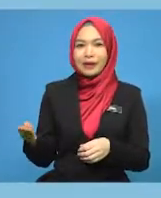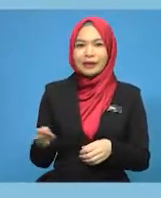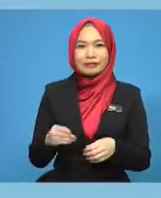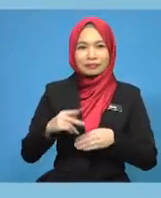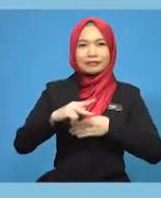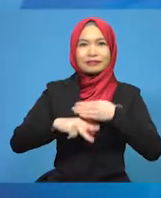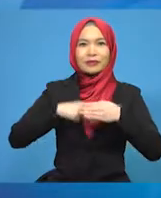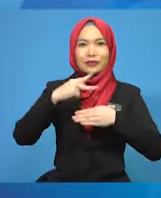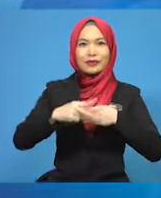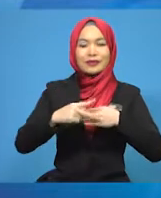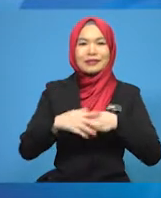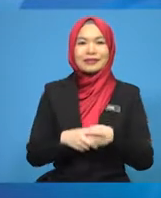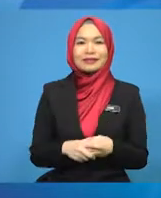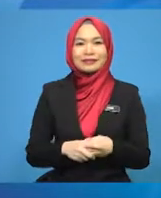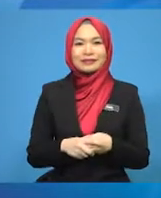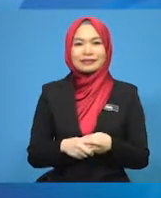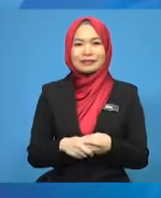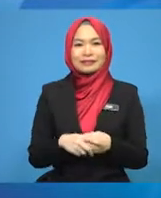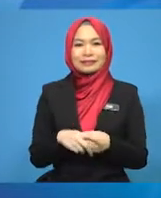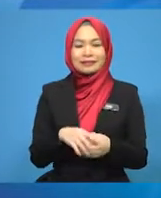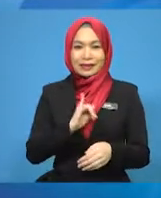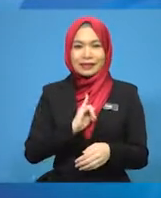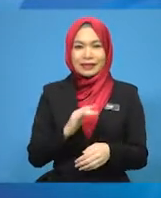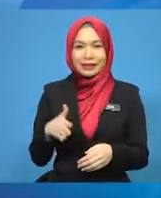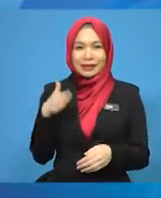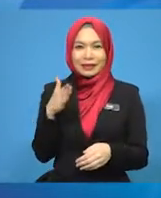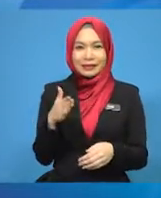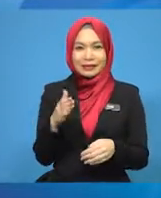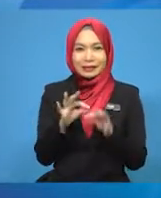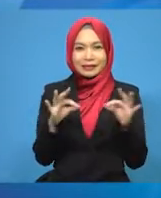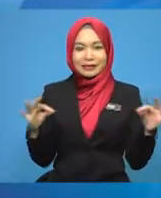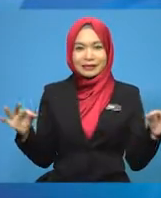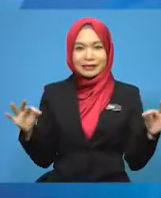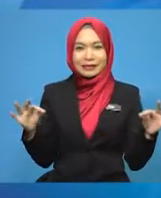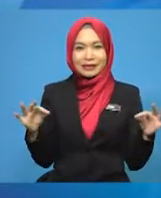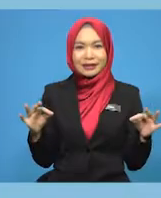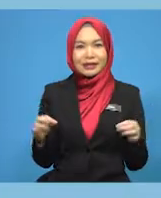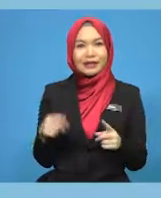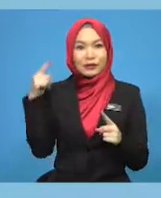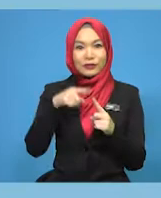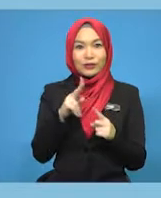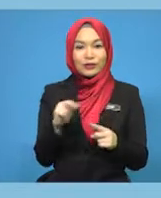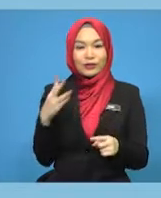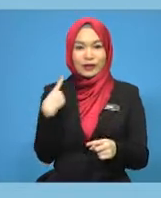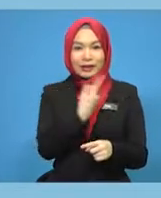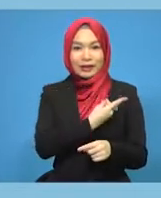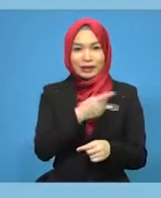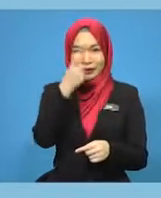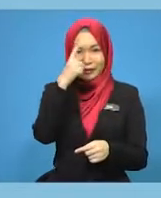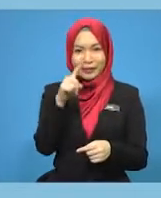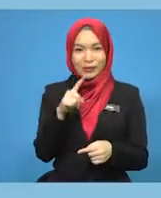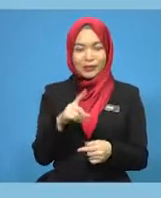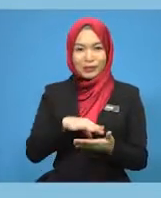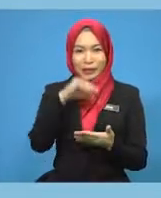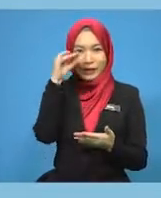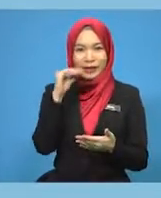pembungkusan. Oleh itu, saya akan ceritakan terlebih dahulu objektif kita pada hari ini. Yang pertama,